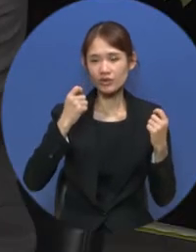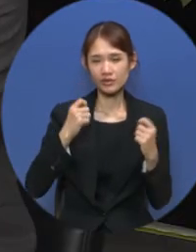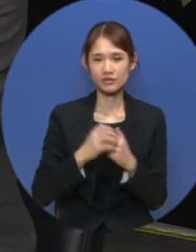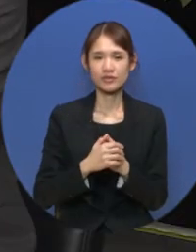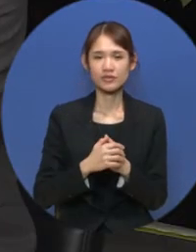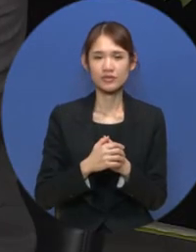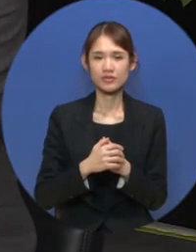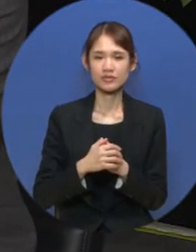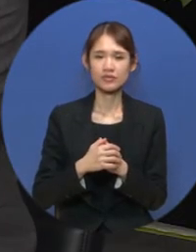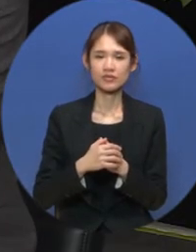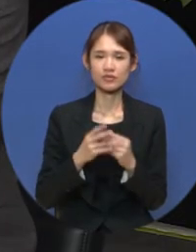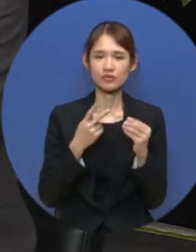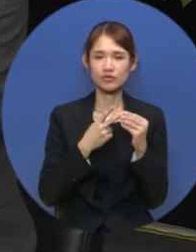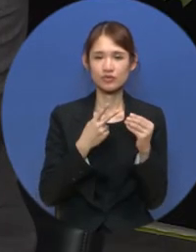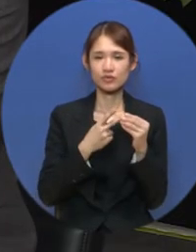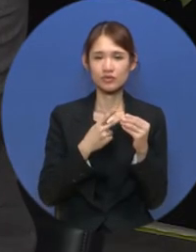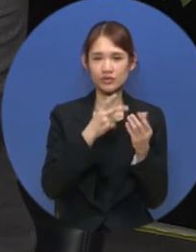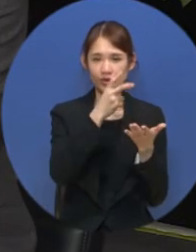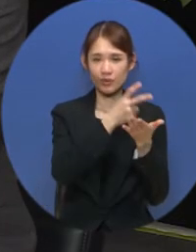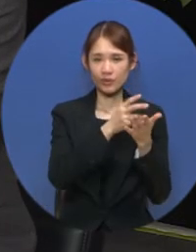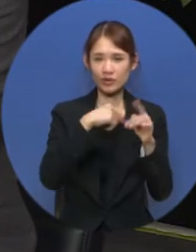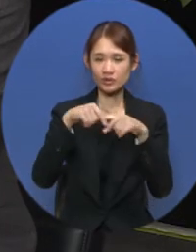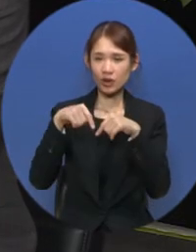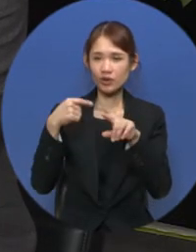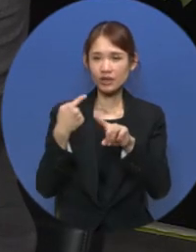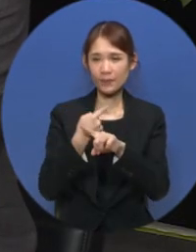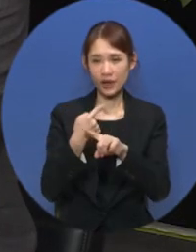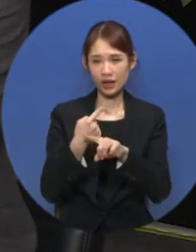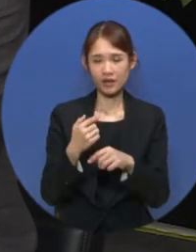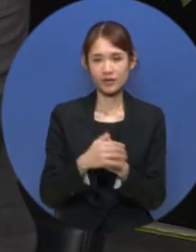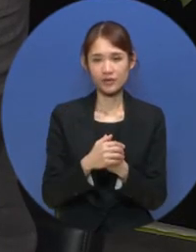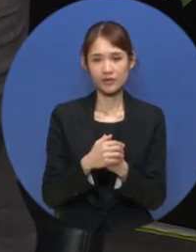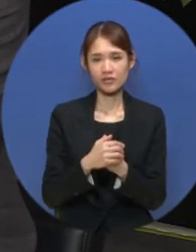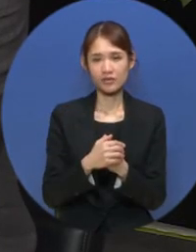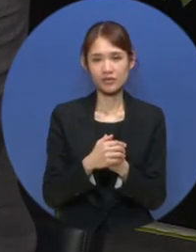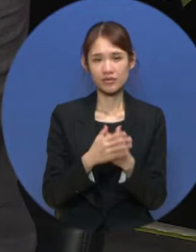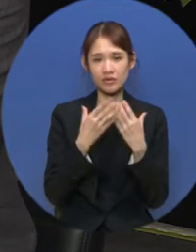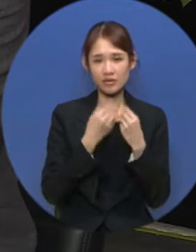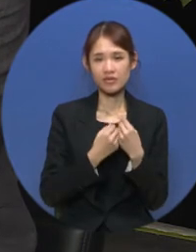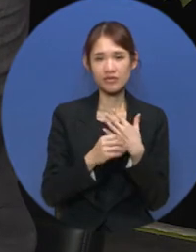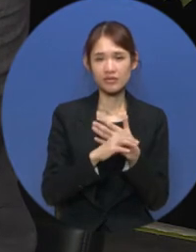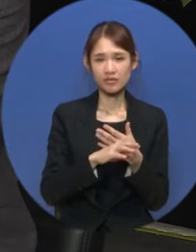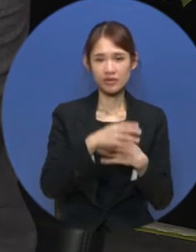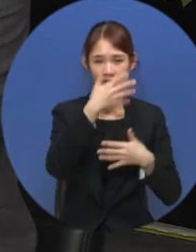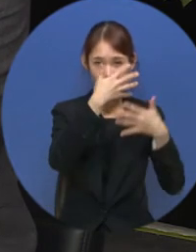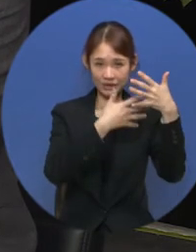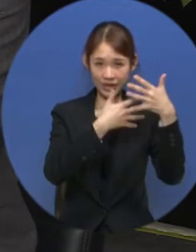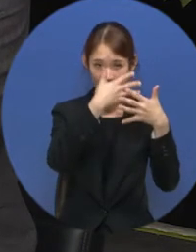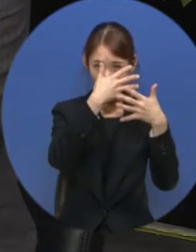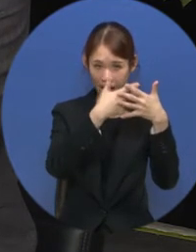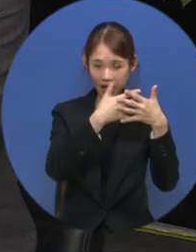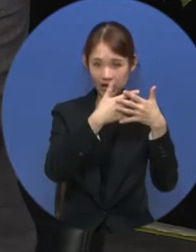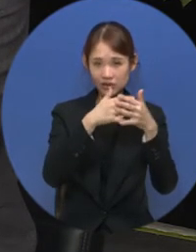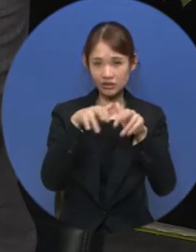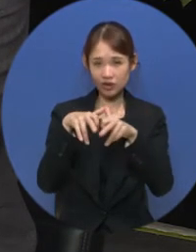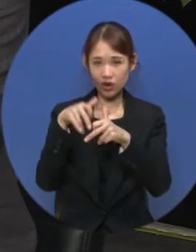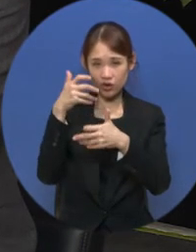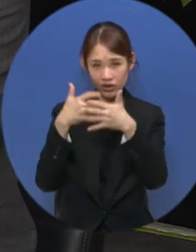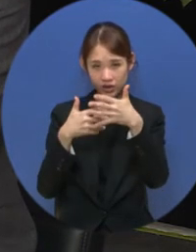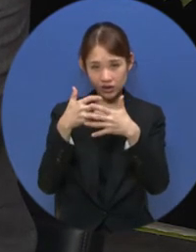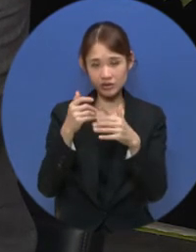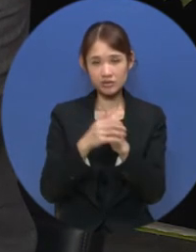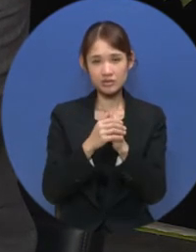좋고요. 그다음 두 번째는 법과 정책이 바뀌어야 된다고 생각을 합니다. 법 제도적으로 뭐 예를 들자면